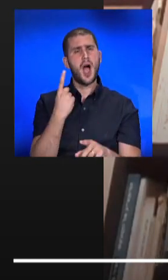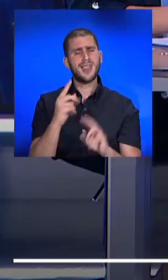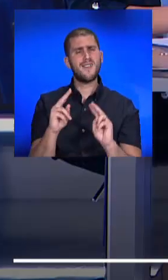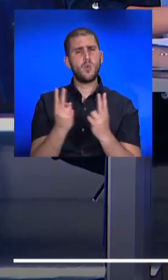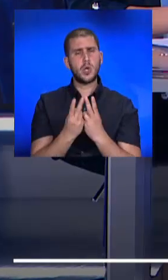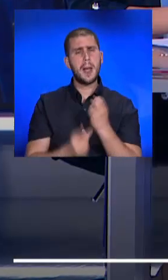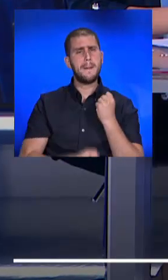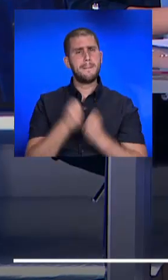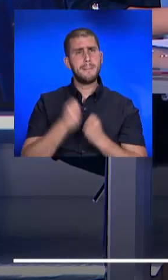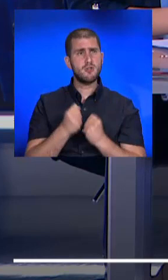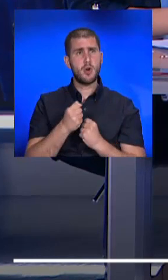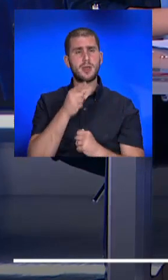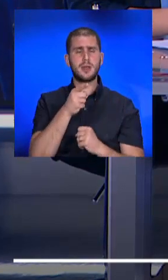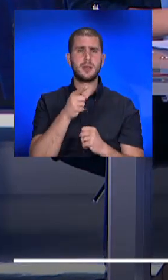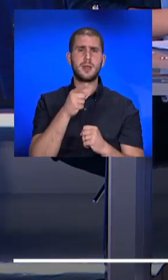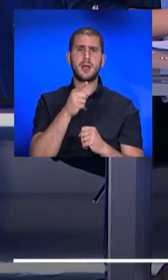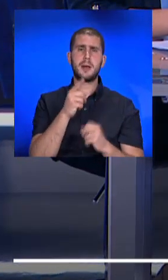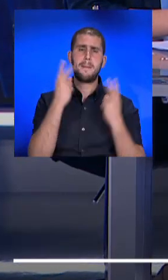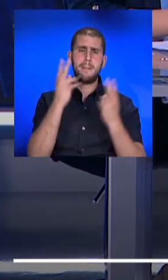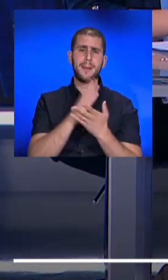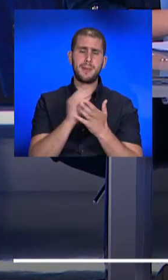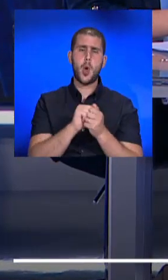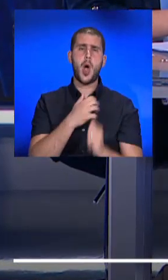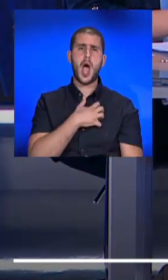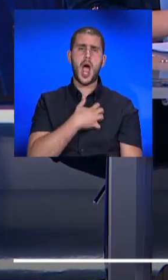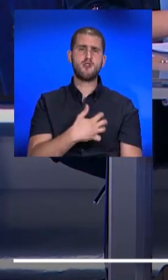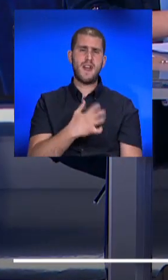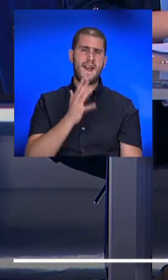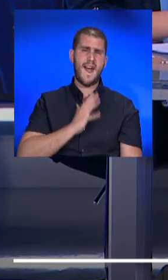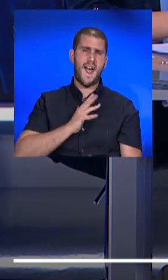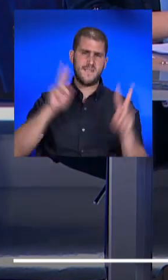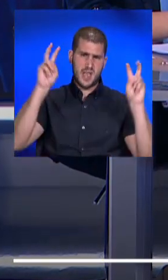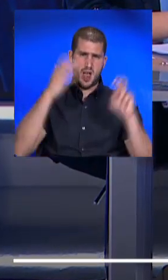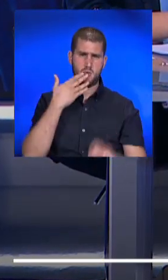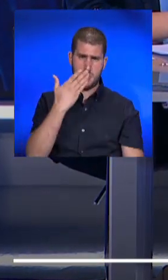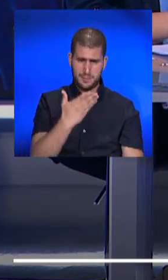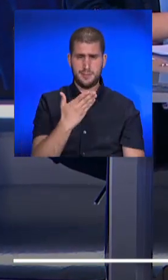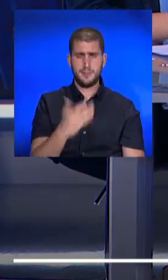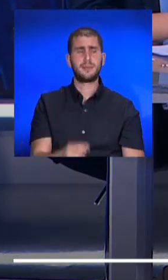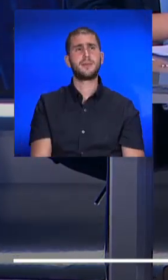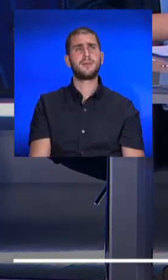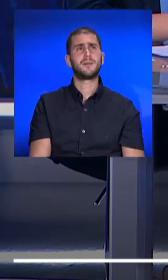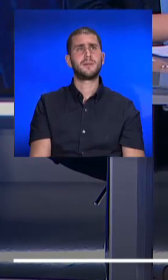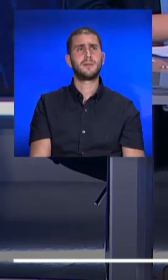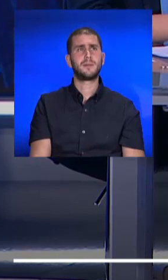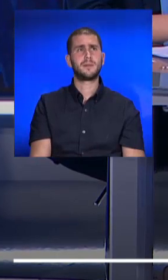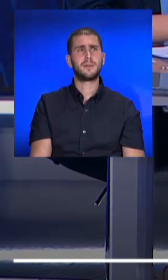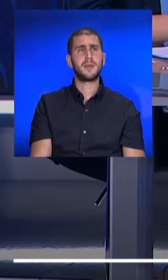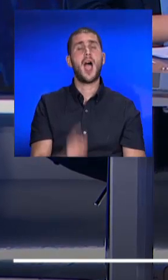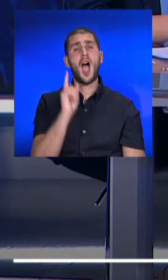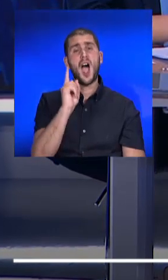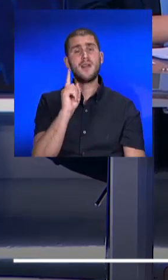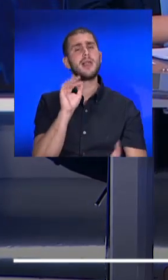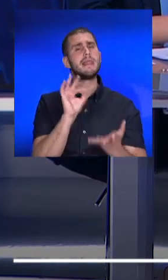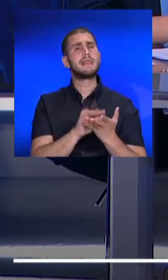שמרגישות מאוימות, זה המעמד הבינוני או שירי רחביה, כן? וכדומה, ואלה. עכשיו, אבל הנקודה היא